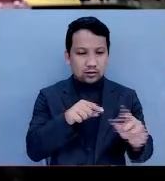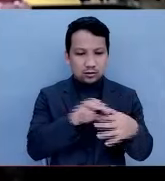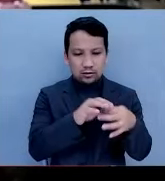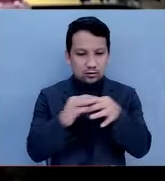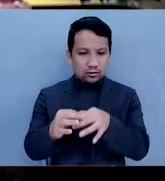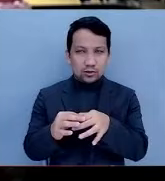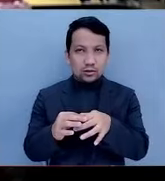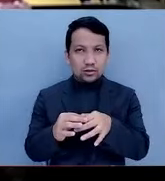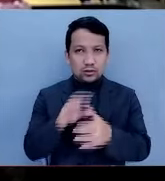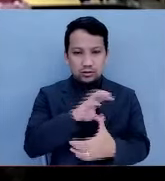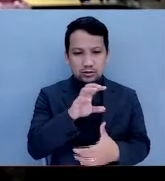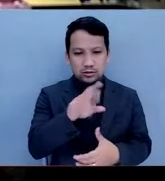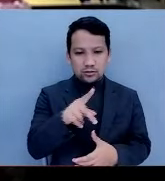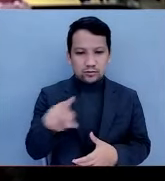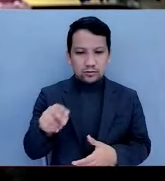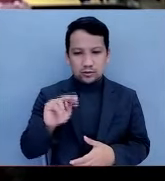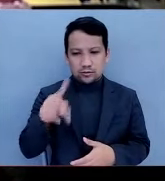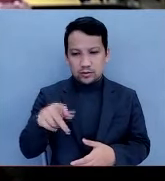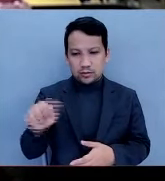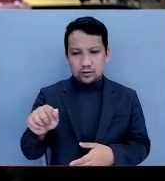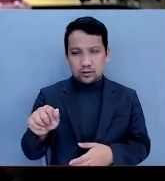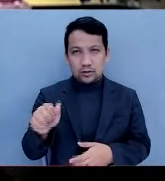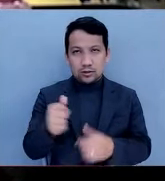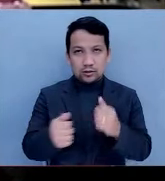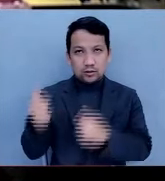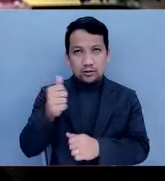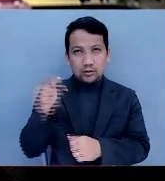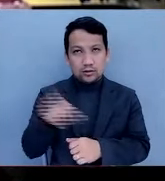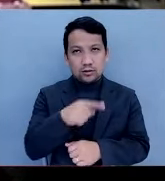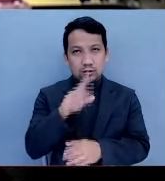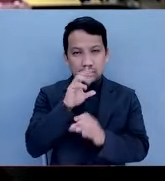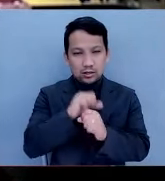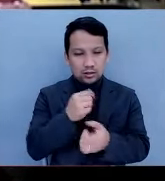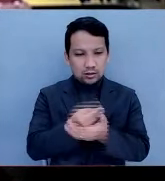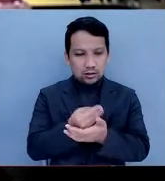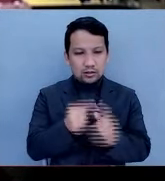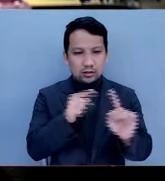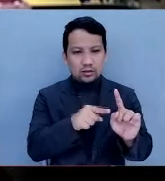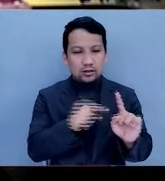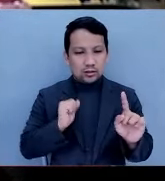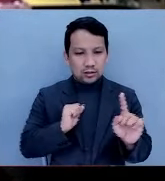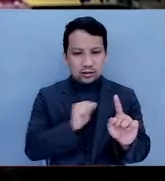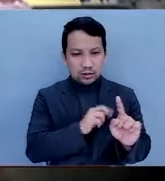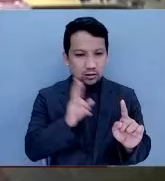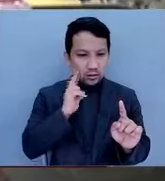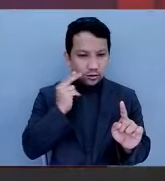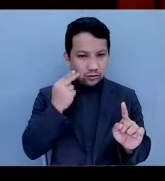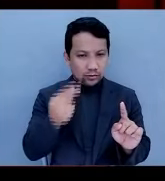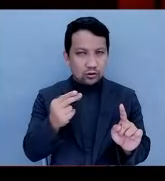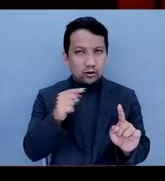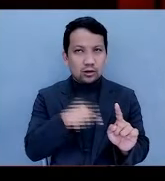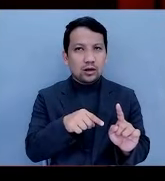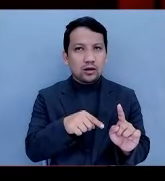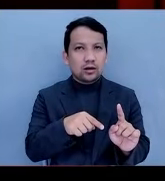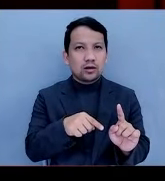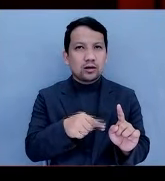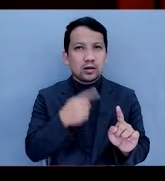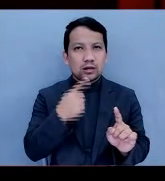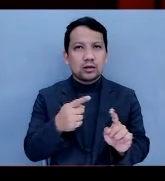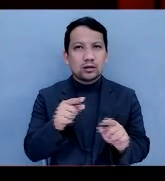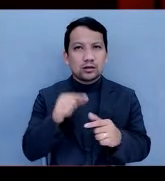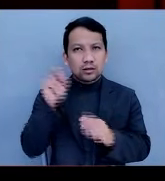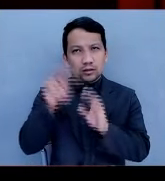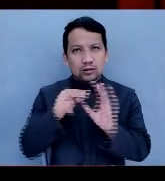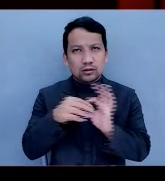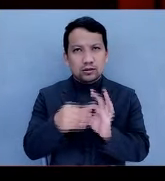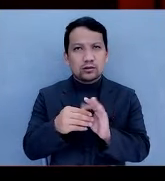sa CPP-NPA, ang unang kritiko ng confidential funds na si Senator Risa Ontiveros. Ang sabi sa isang video,